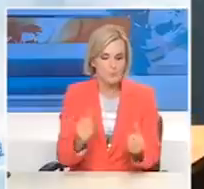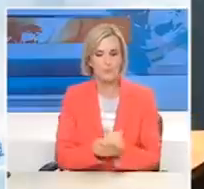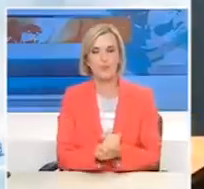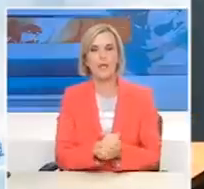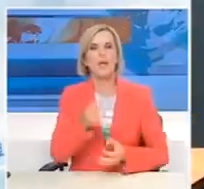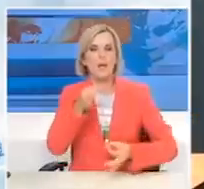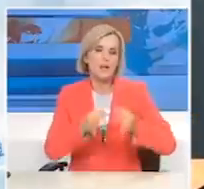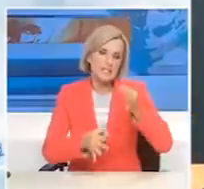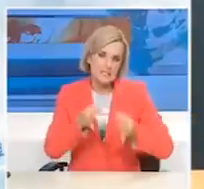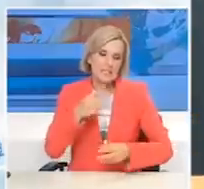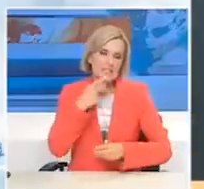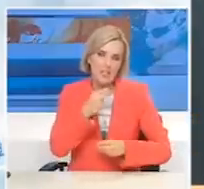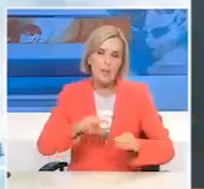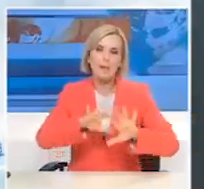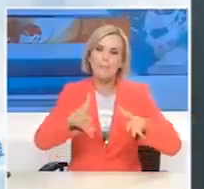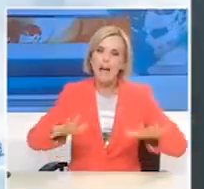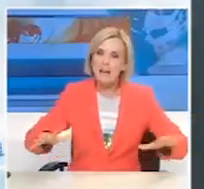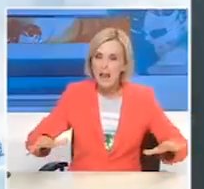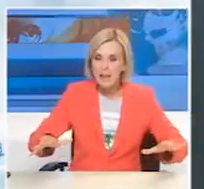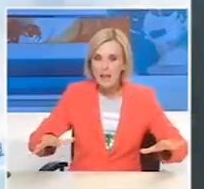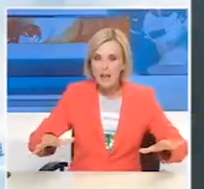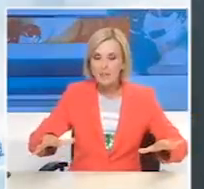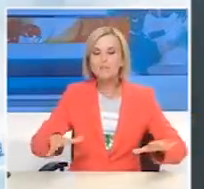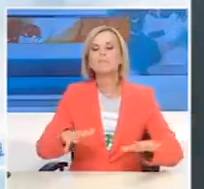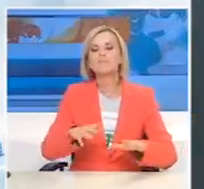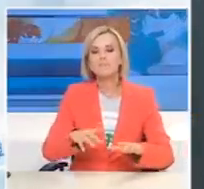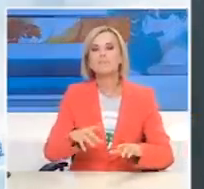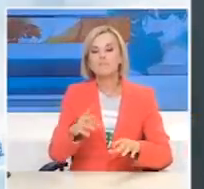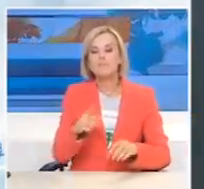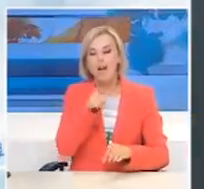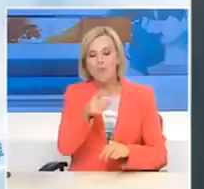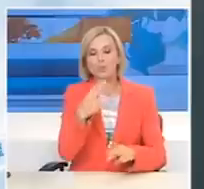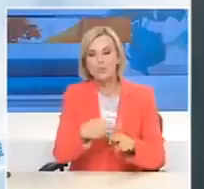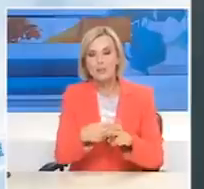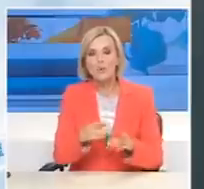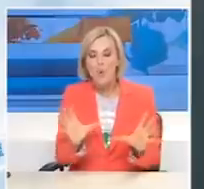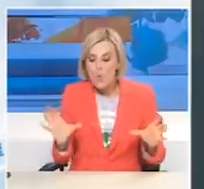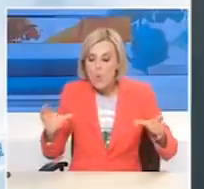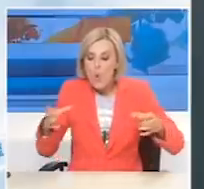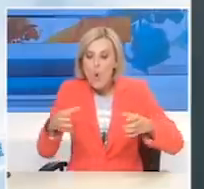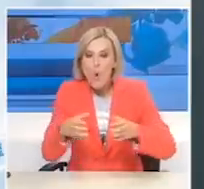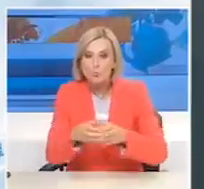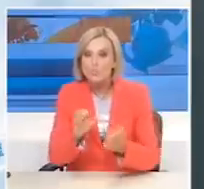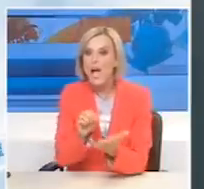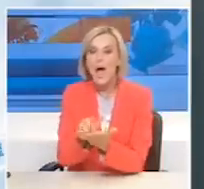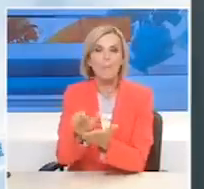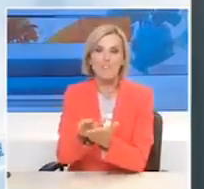για το θέμα των παραλιών και των ανοιχτών χώρων αφορά καθαρά το θέμα του συγχρονισμού. Φυσικά και είναι καλύτερος ο εξωτερικός χώρος από τον εσωτερικό χώρο. Και υπό αυτό το